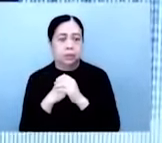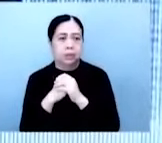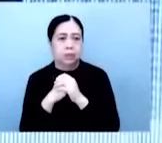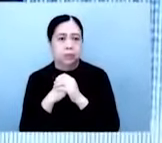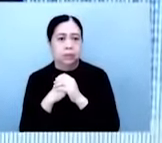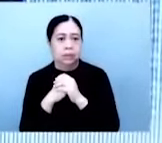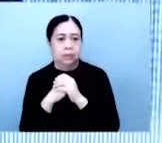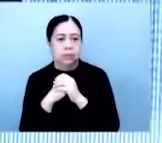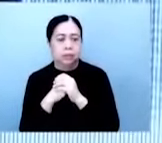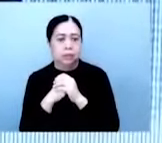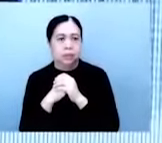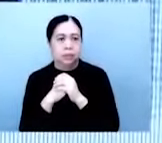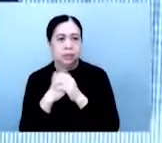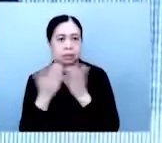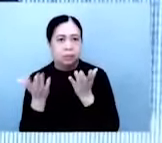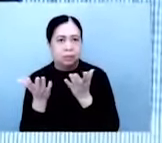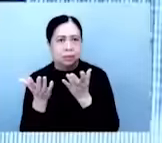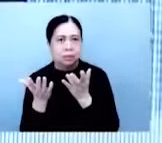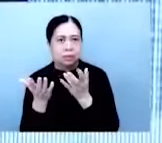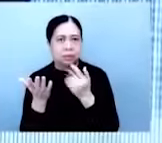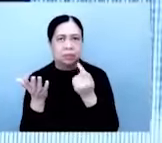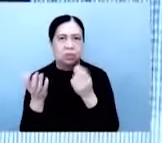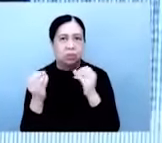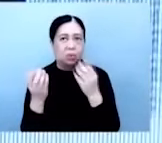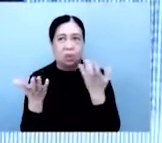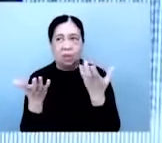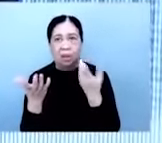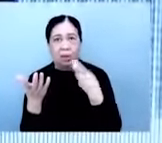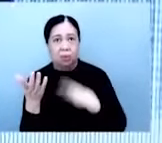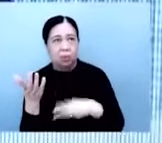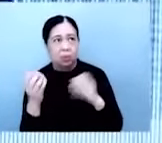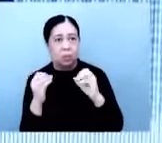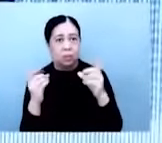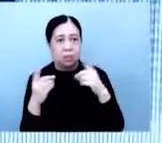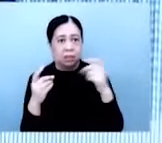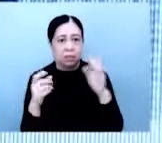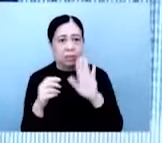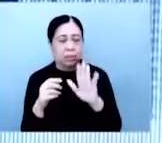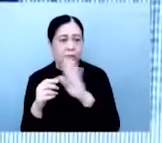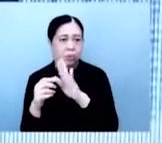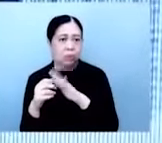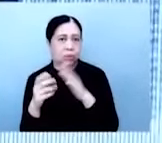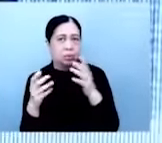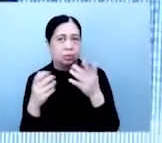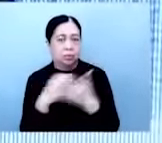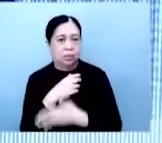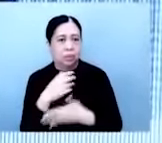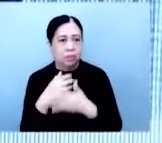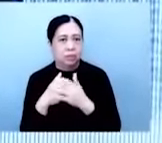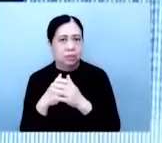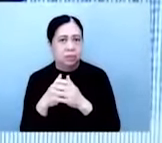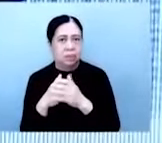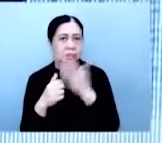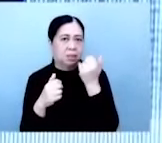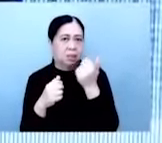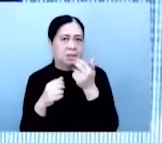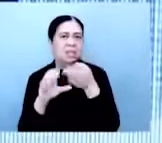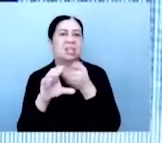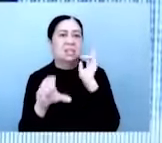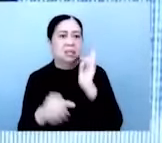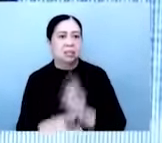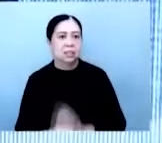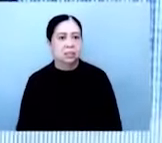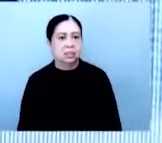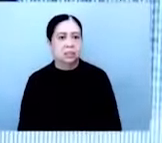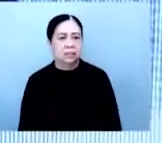gugma o wala kay aspirations sa imuhang nasod, resign.